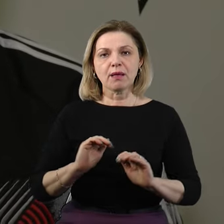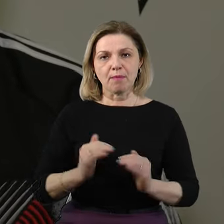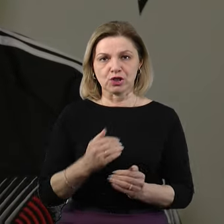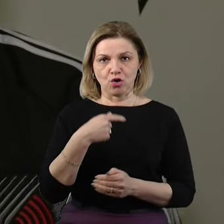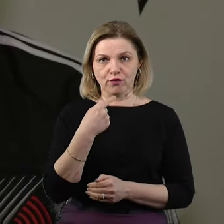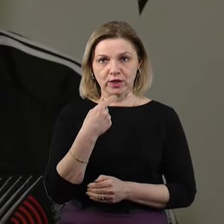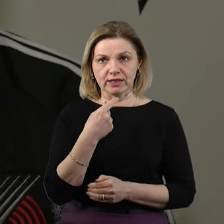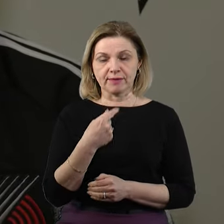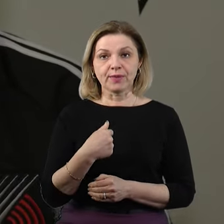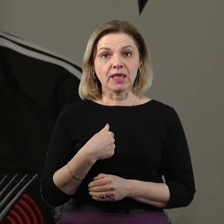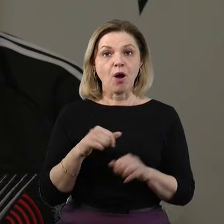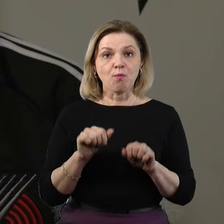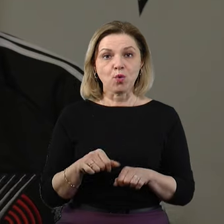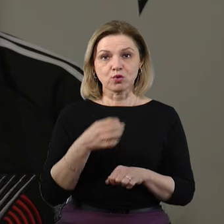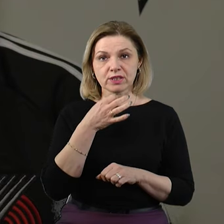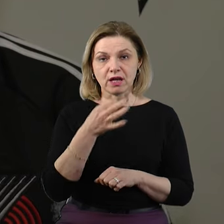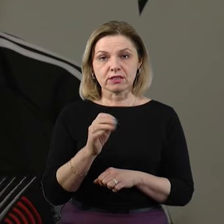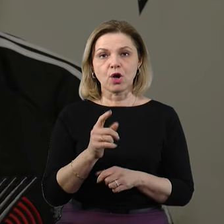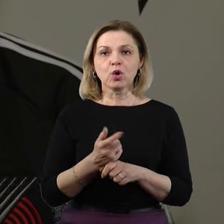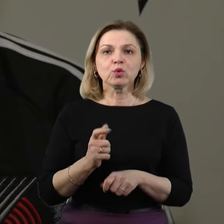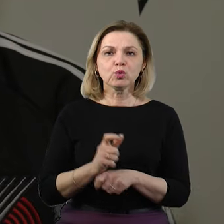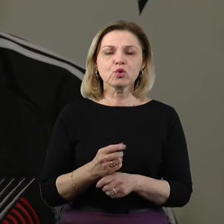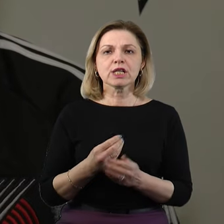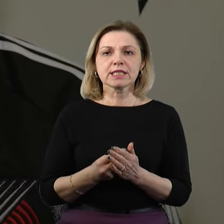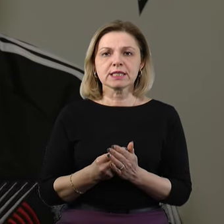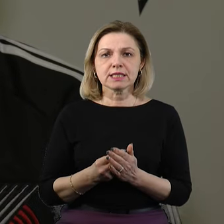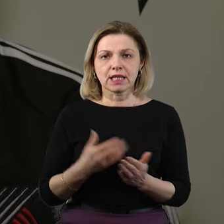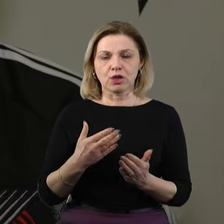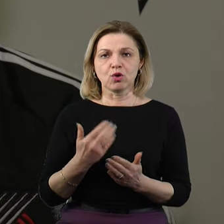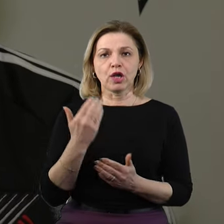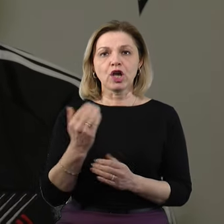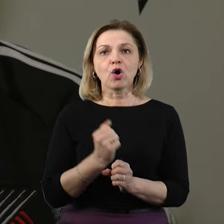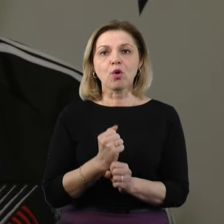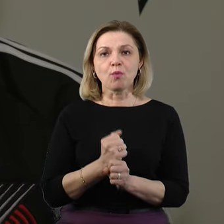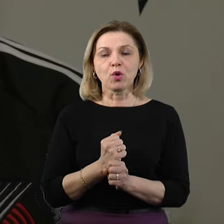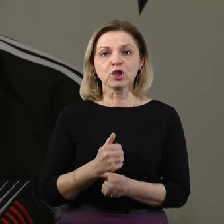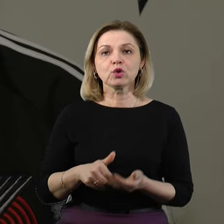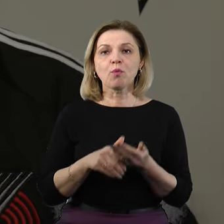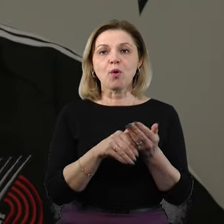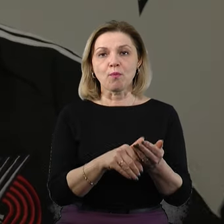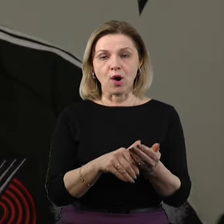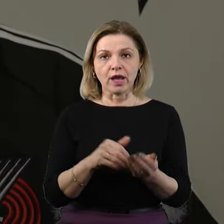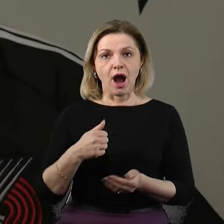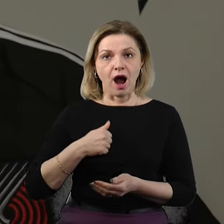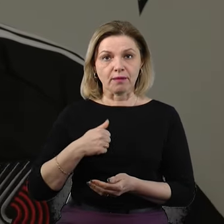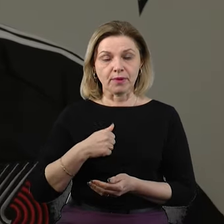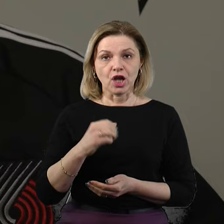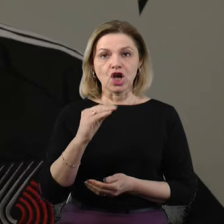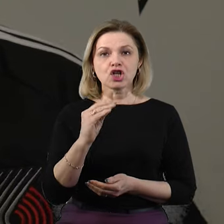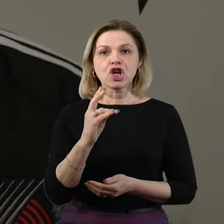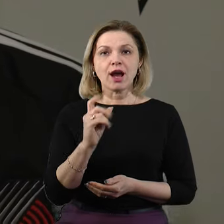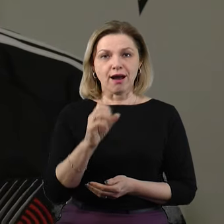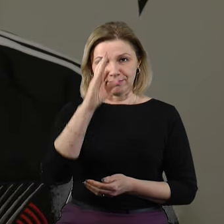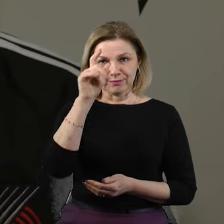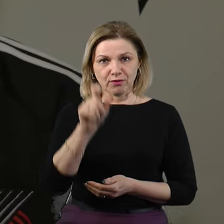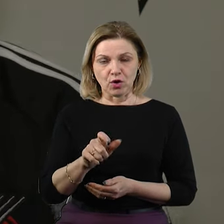сказати що я дуже сильно оцінюю їх роботу з допомоги армії Жека взагалі в армії служить в